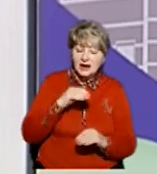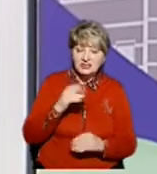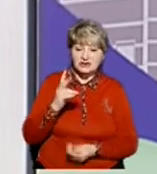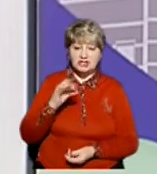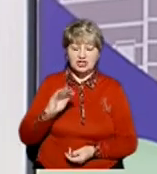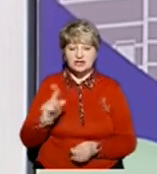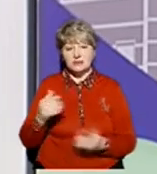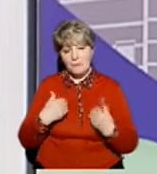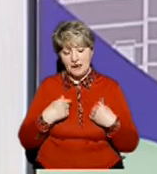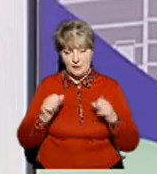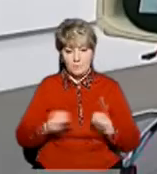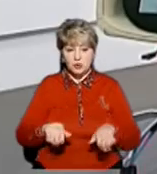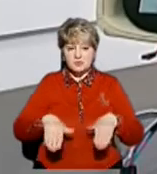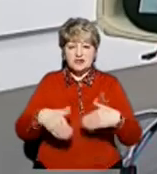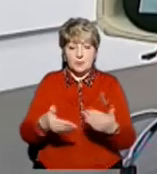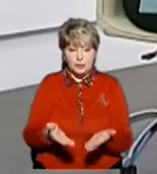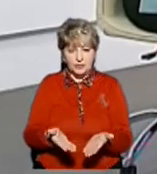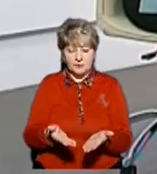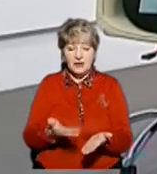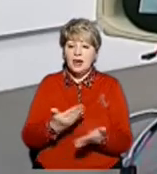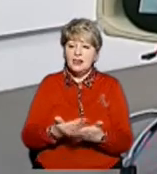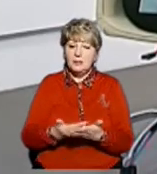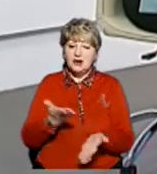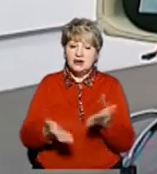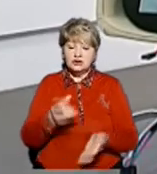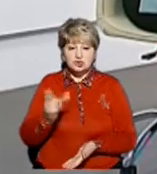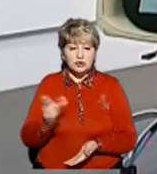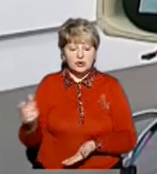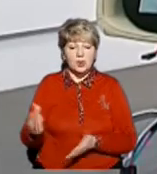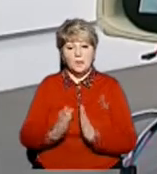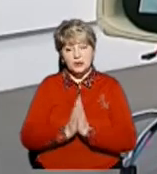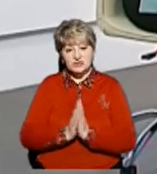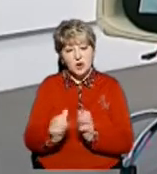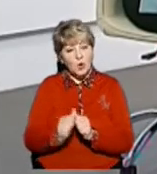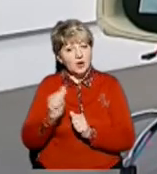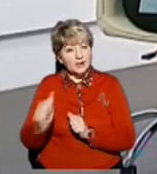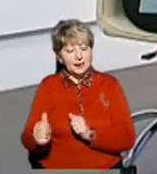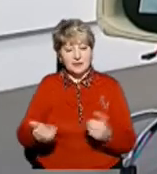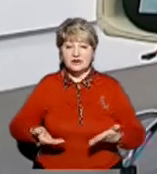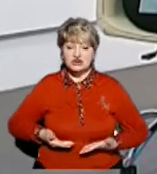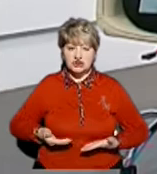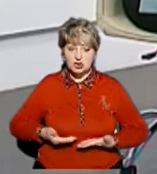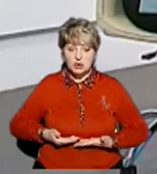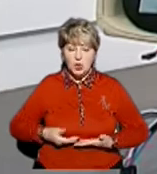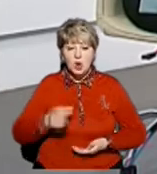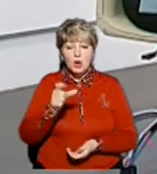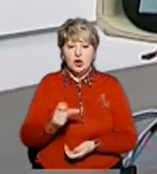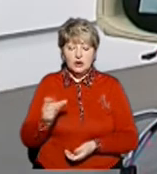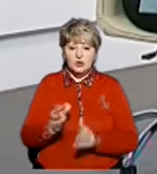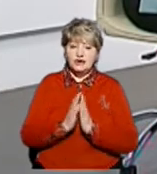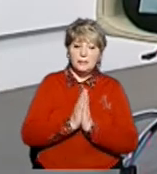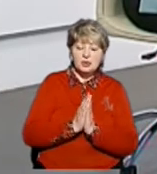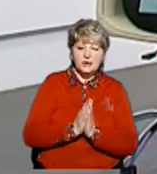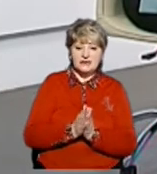ніж ми можемо запропонувати. Якщо люди просять окреме житло, люди